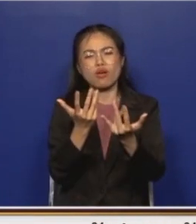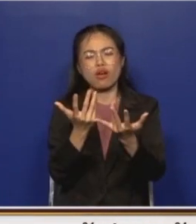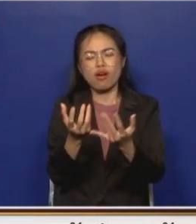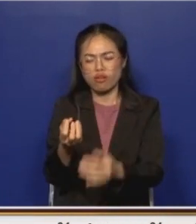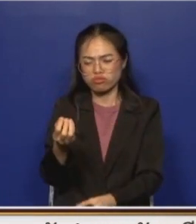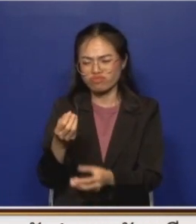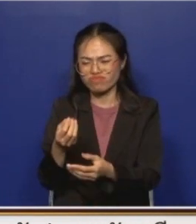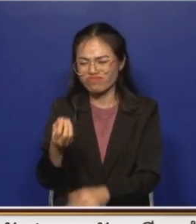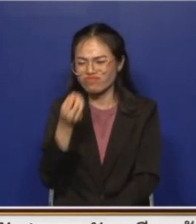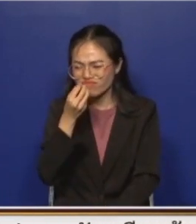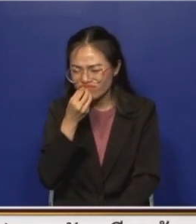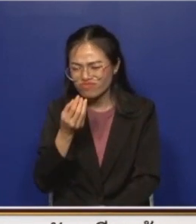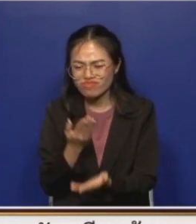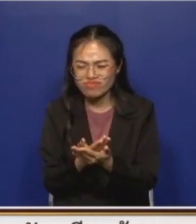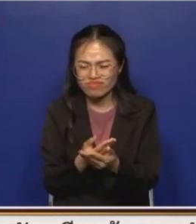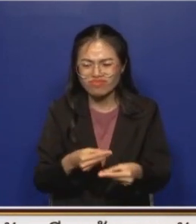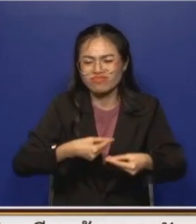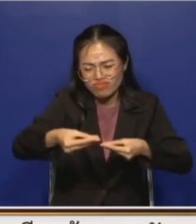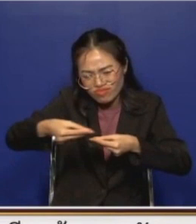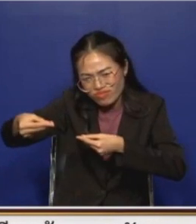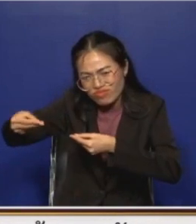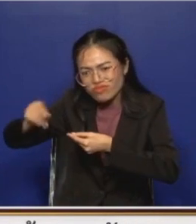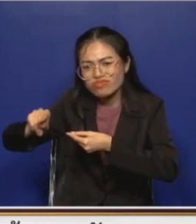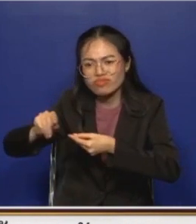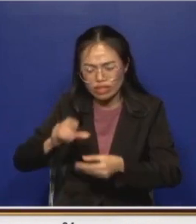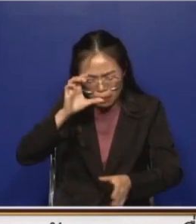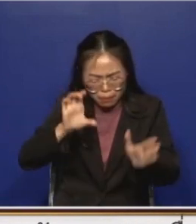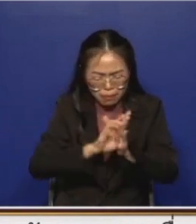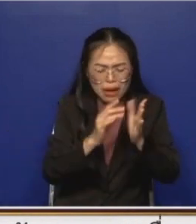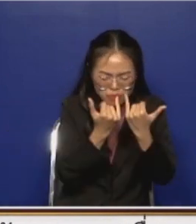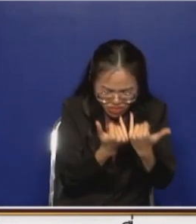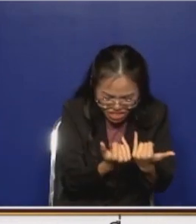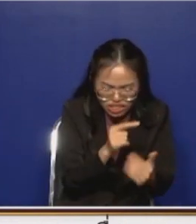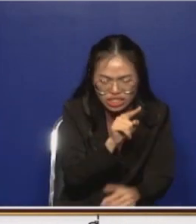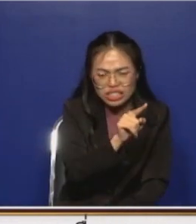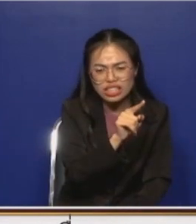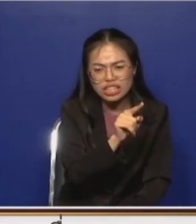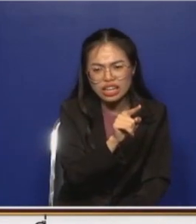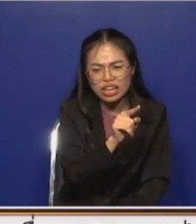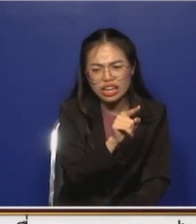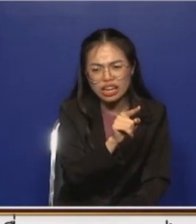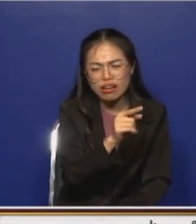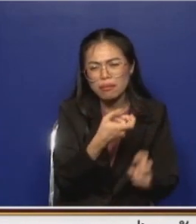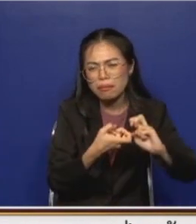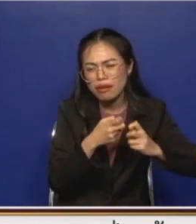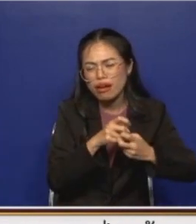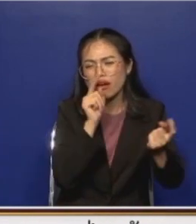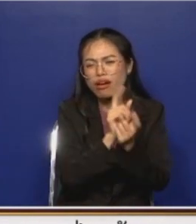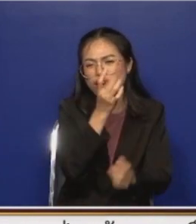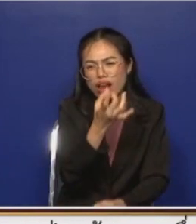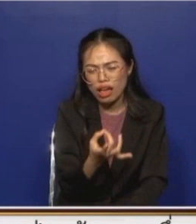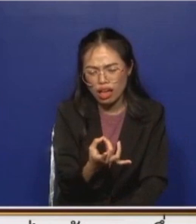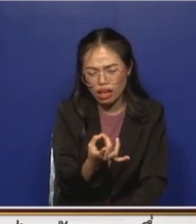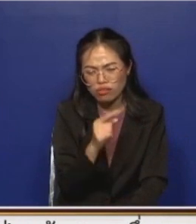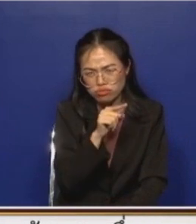ท่านไปดูญี่ปุ่นนะฮะนี่คือประเทศญี่ปุ่นฮะขอรับเงินเยียวยาโควิดได้รายละ100,000 เยน